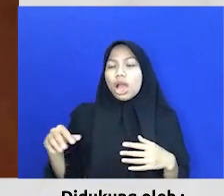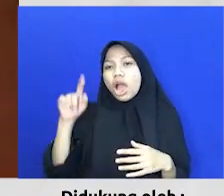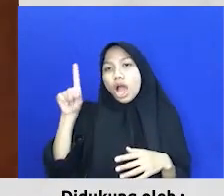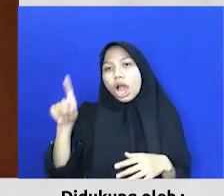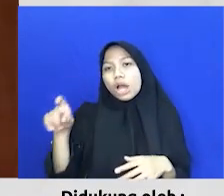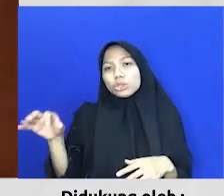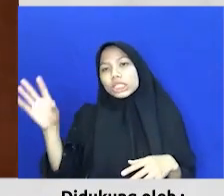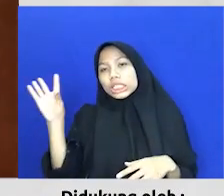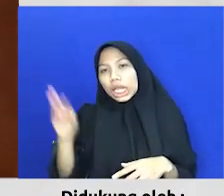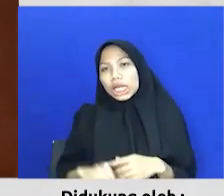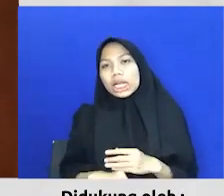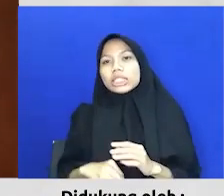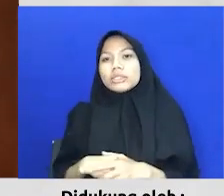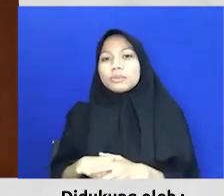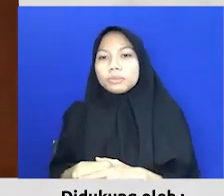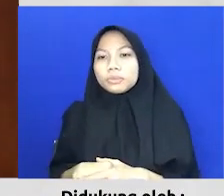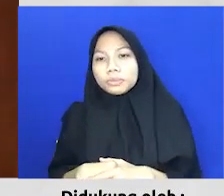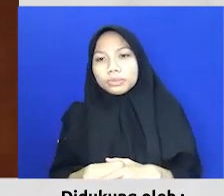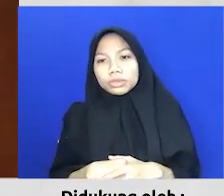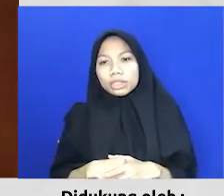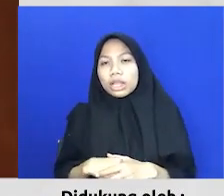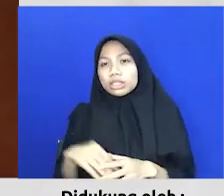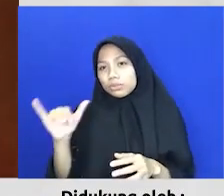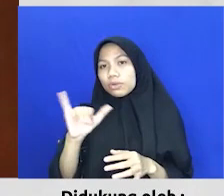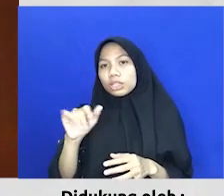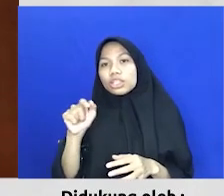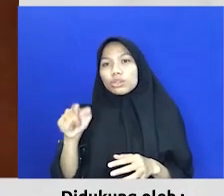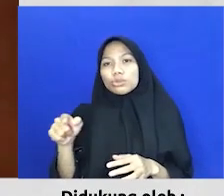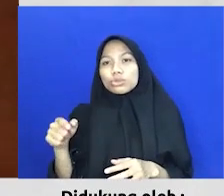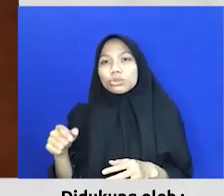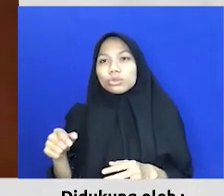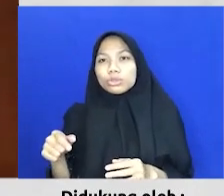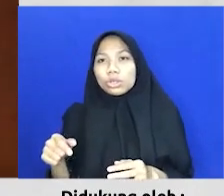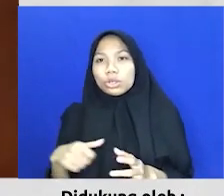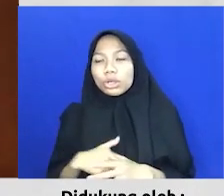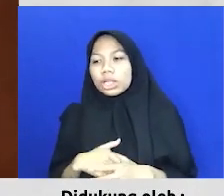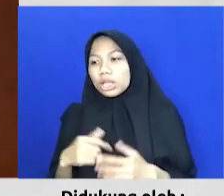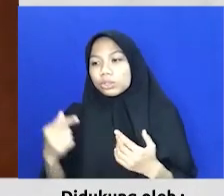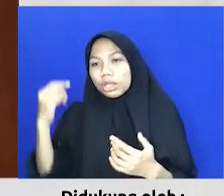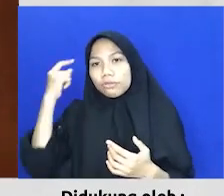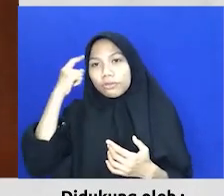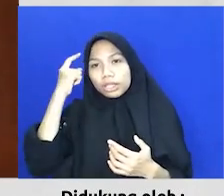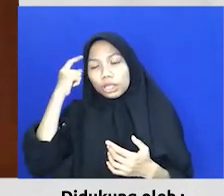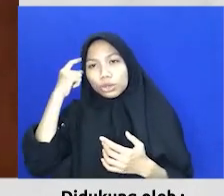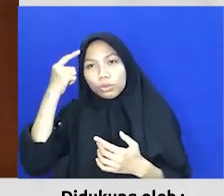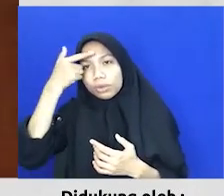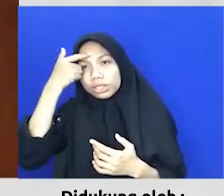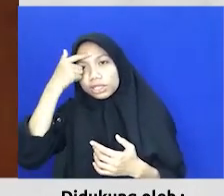melihat atau mendapatkan insight ya, kedalaman dari pengalaman-pengalaman